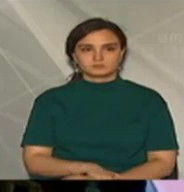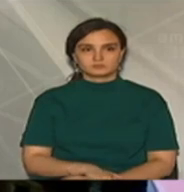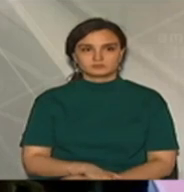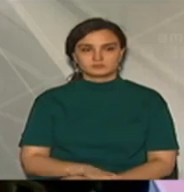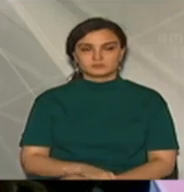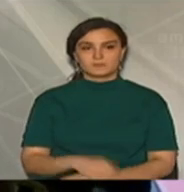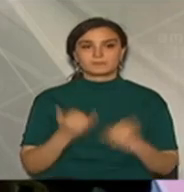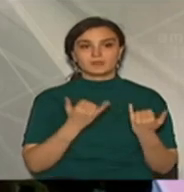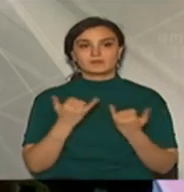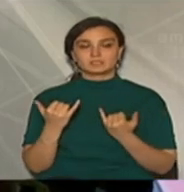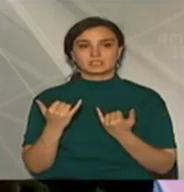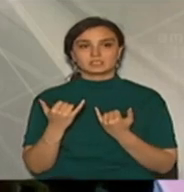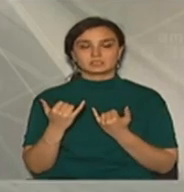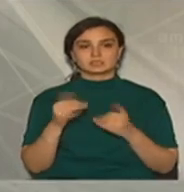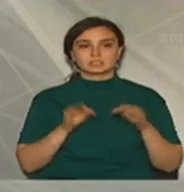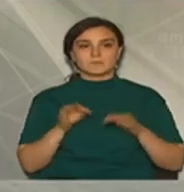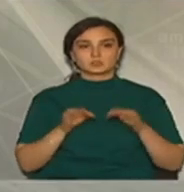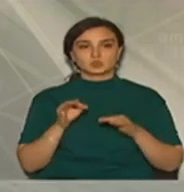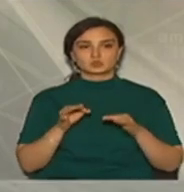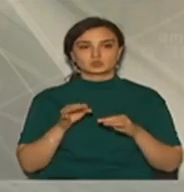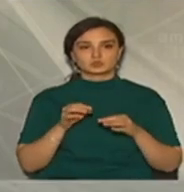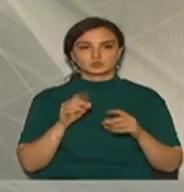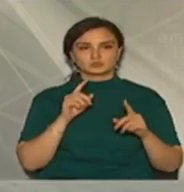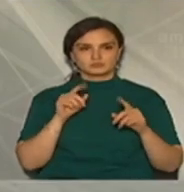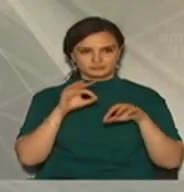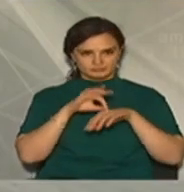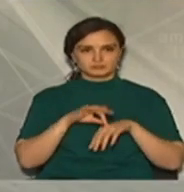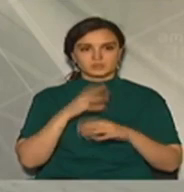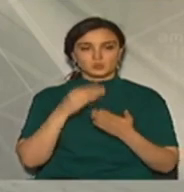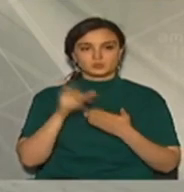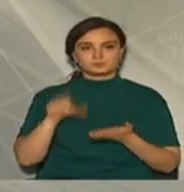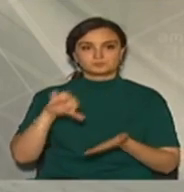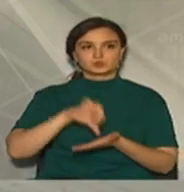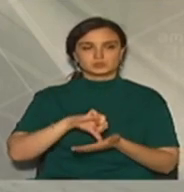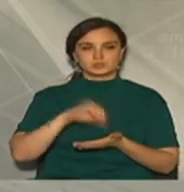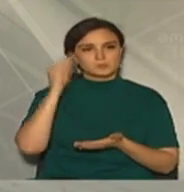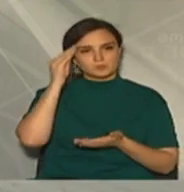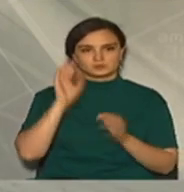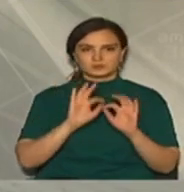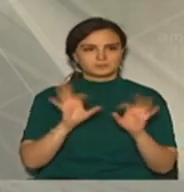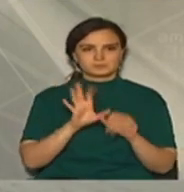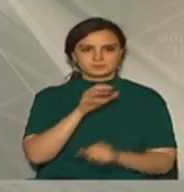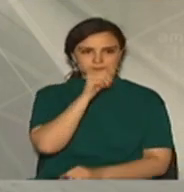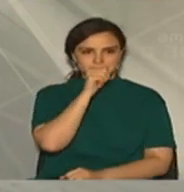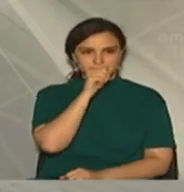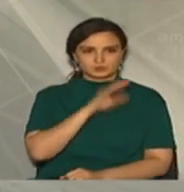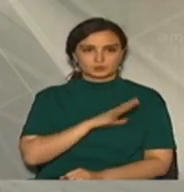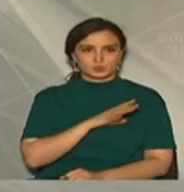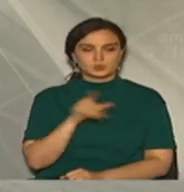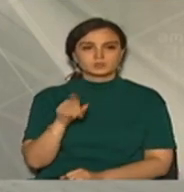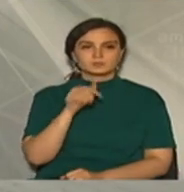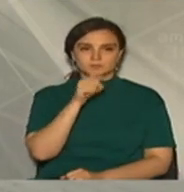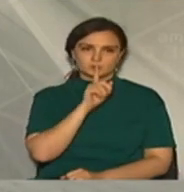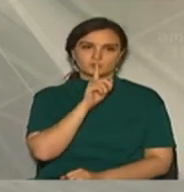რატი დღევანდელ სასამართლოს ხდომაზე საკუთარი პოზიცია ბრალდებულს არ დაუფიქსირებია, ის იყენებს